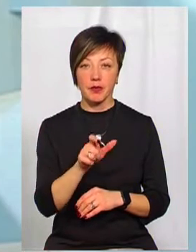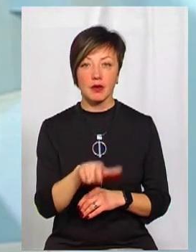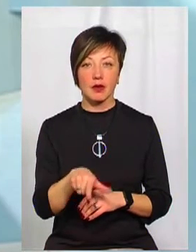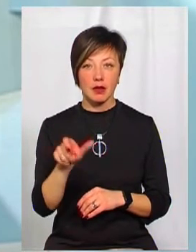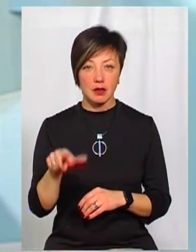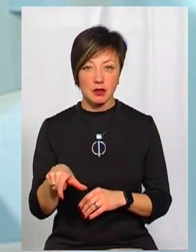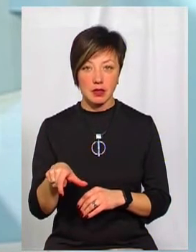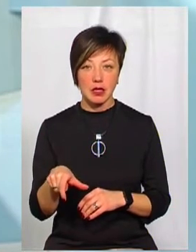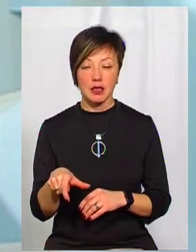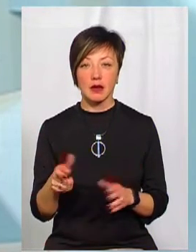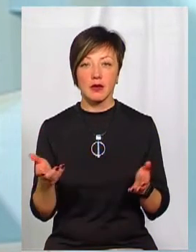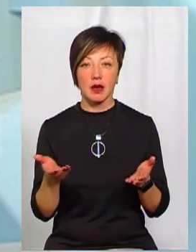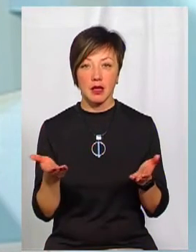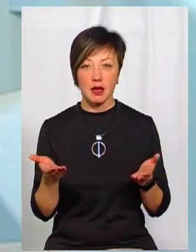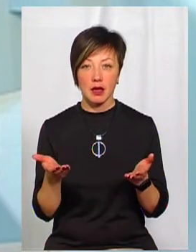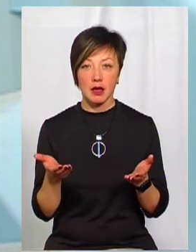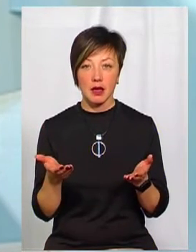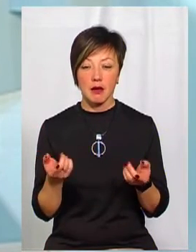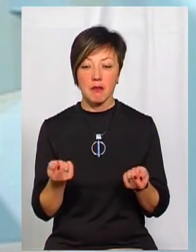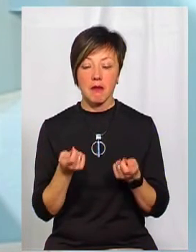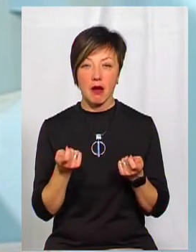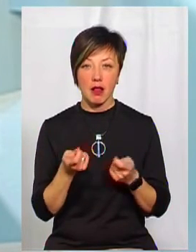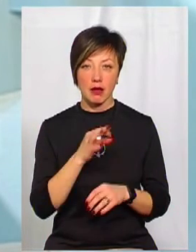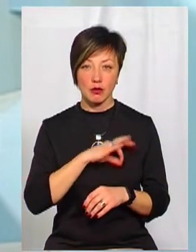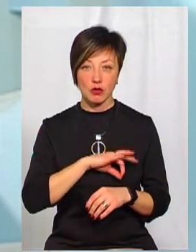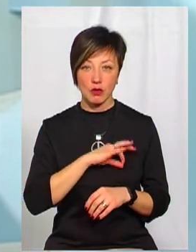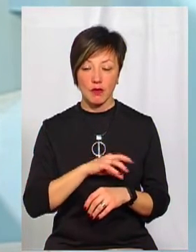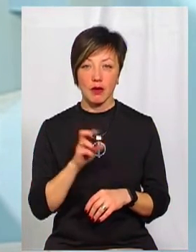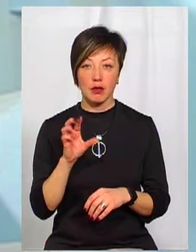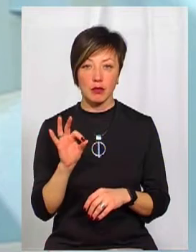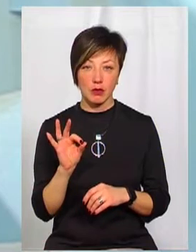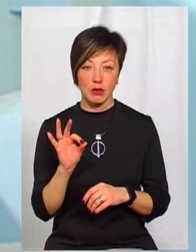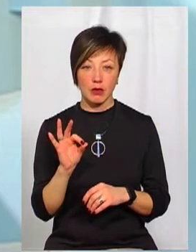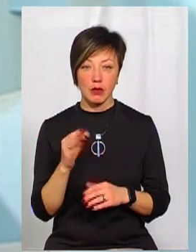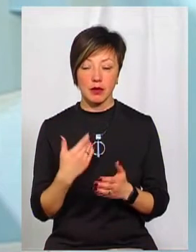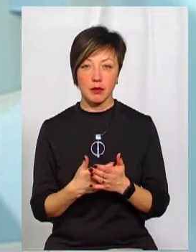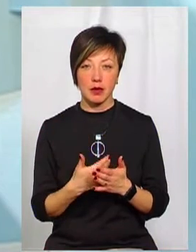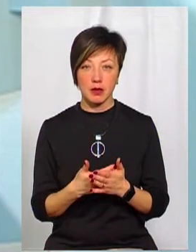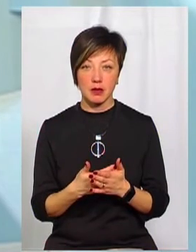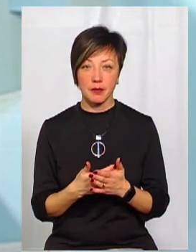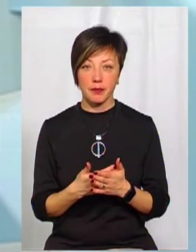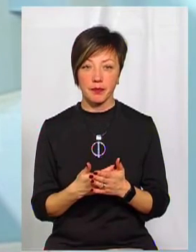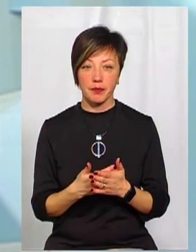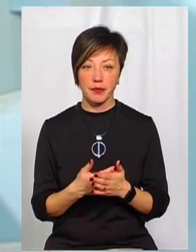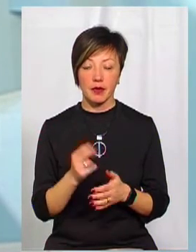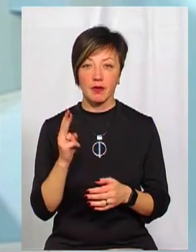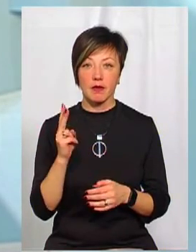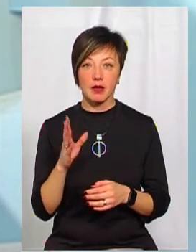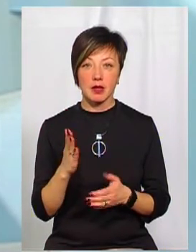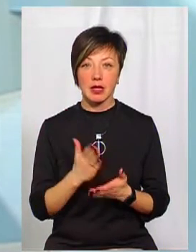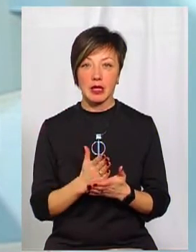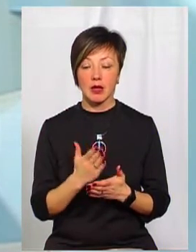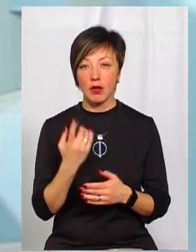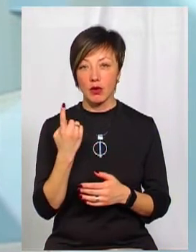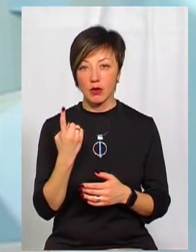споживачам, тим, в яких маленькі споживання, оскільки, наприклад, беремо квартиру, в якій